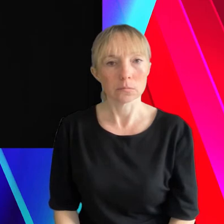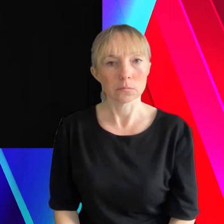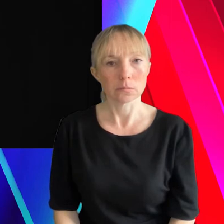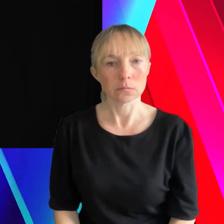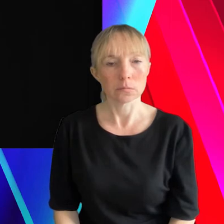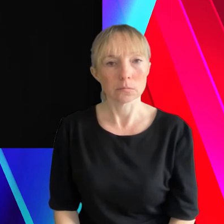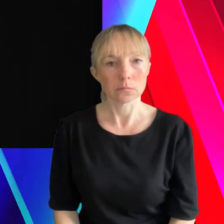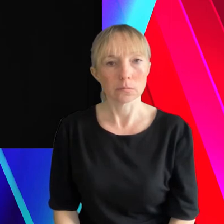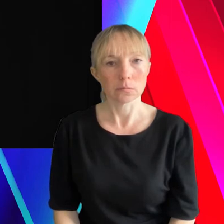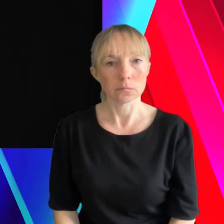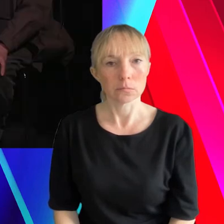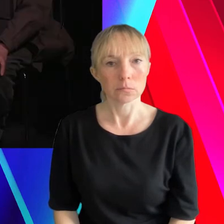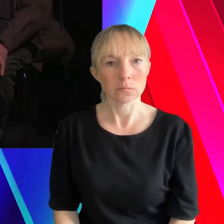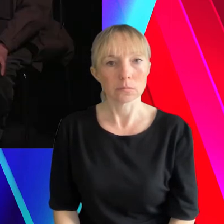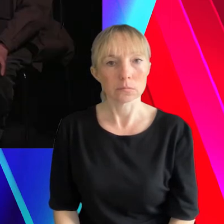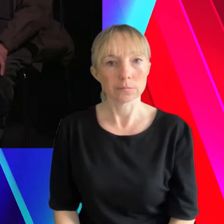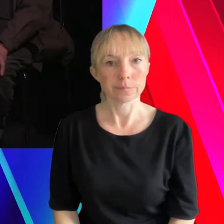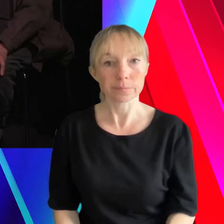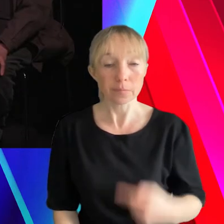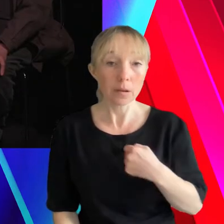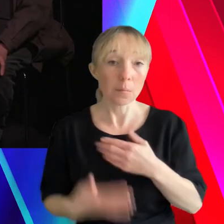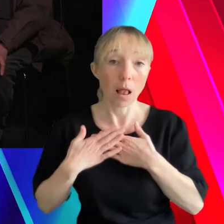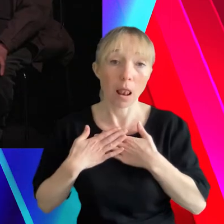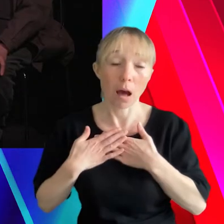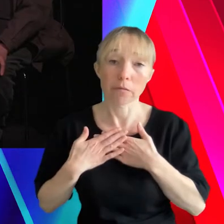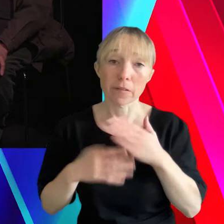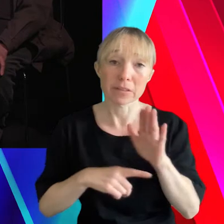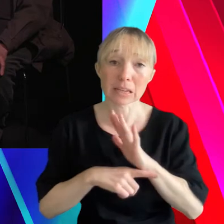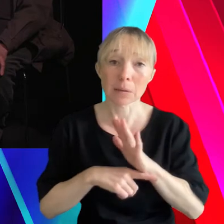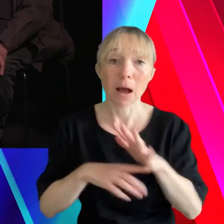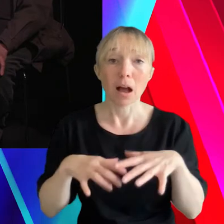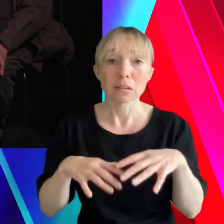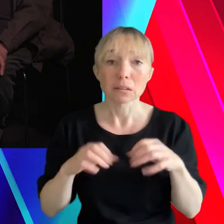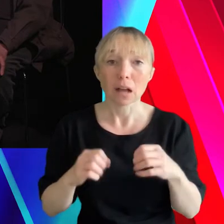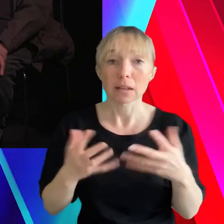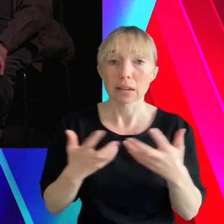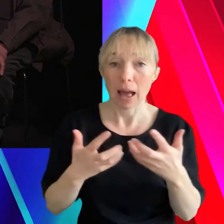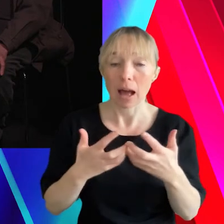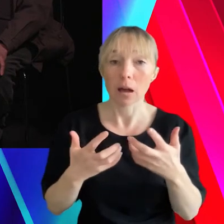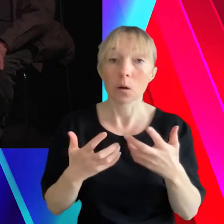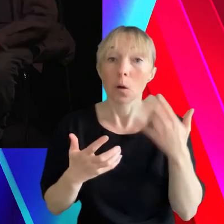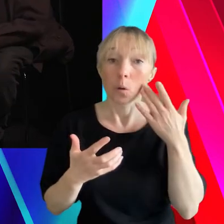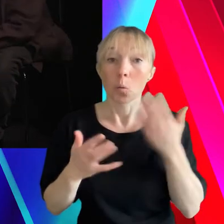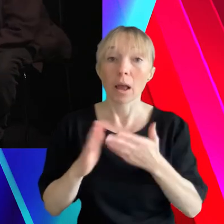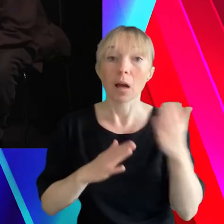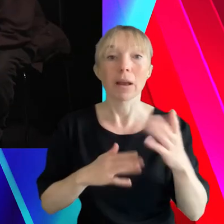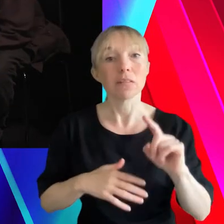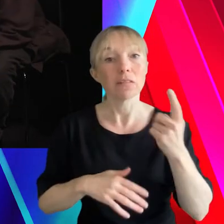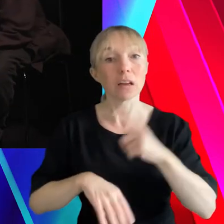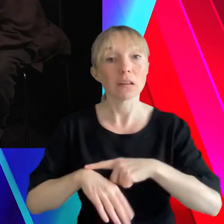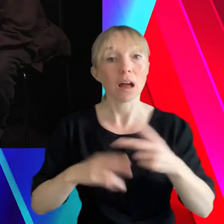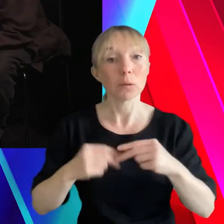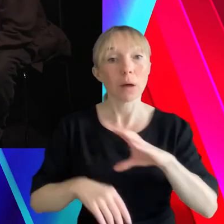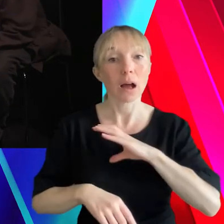شروع شد، از اون روز شروع شد. As for my love of cinema, I think it all started when I went for the first time with my cousin to see